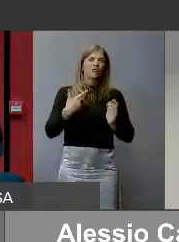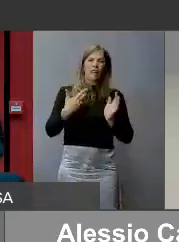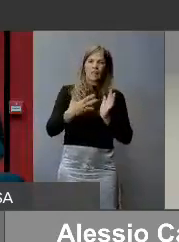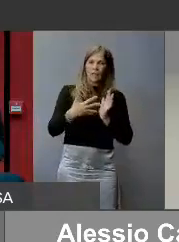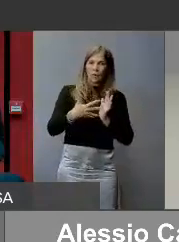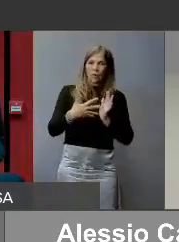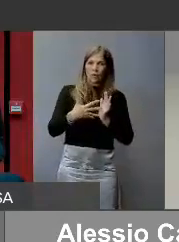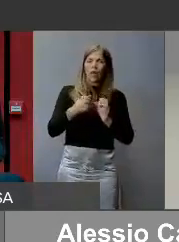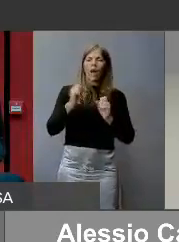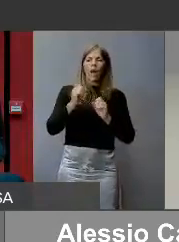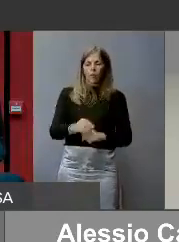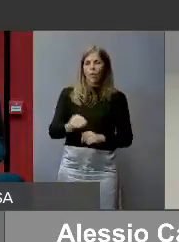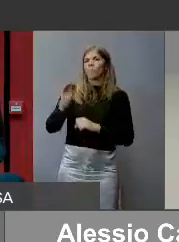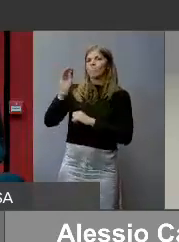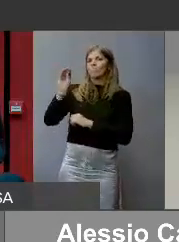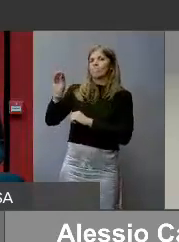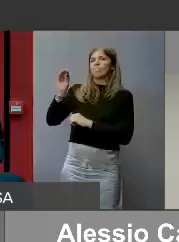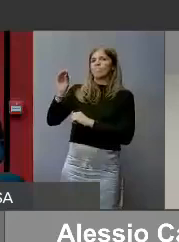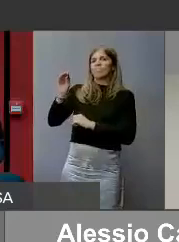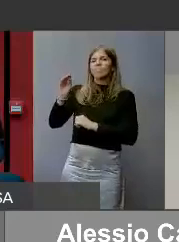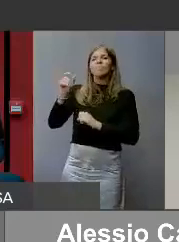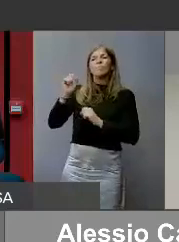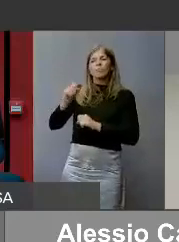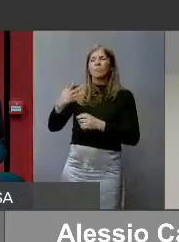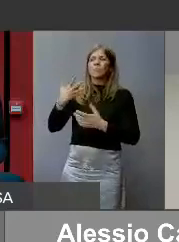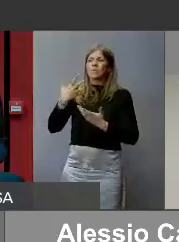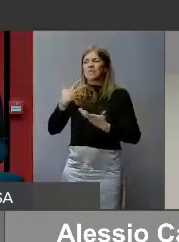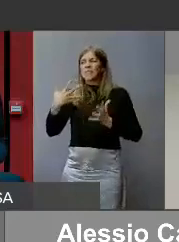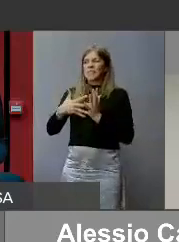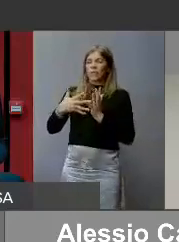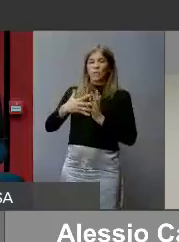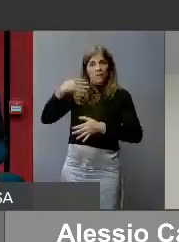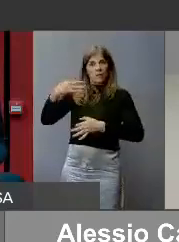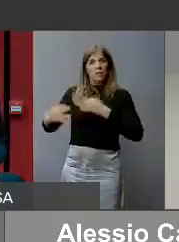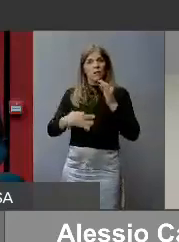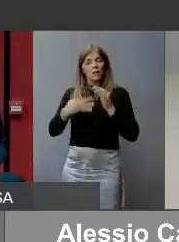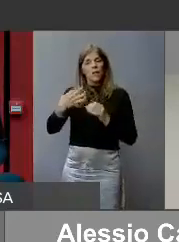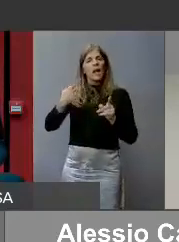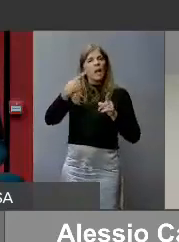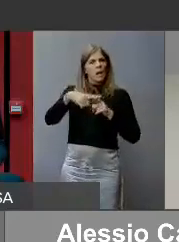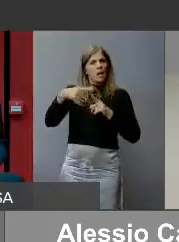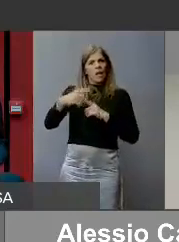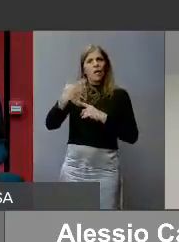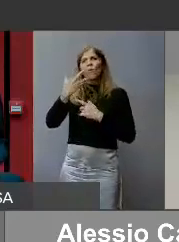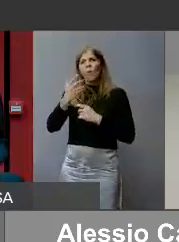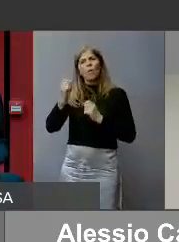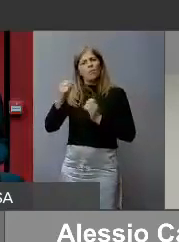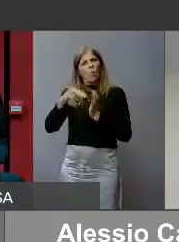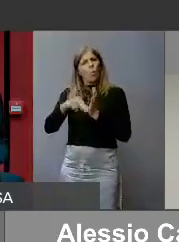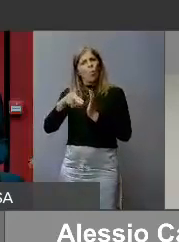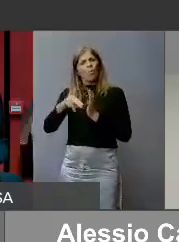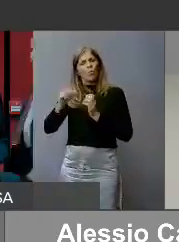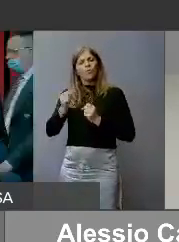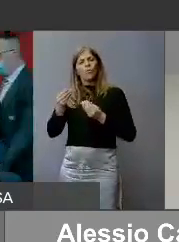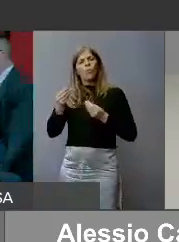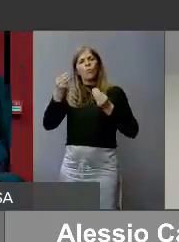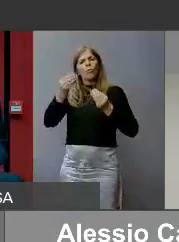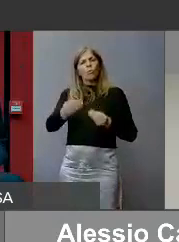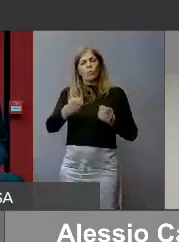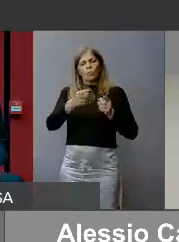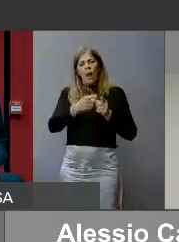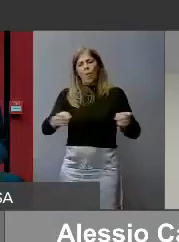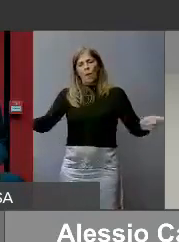entro la scadenza del documento che si intende rateizzare al contribuente l'ufficio può concedere una dilazione del pagamento